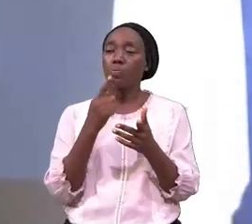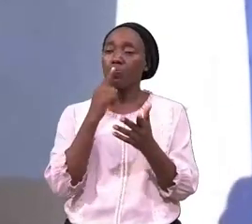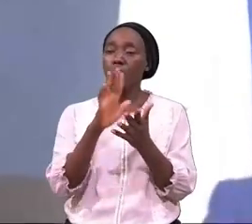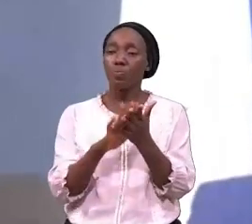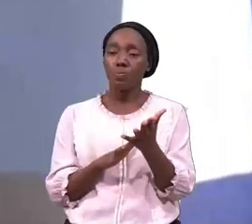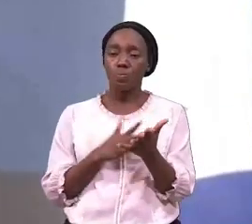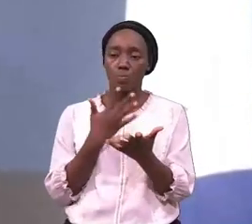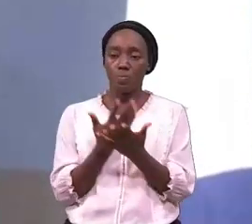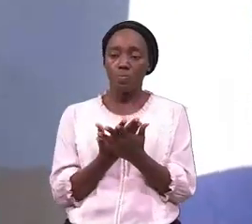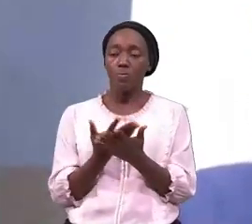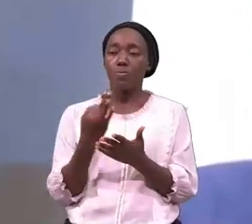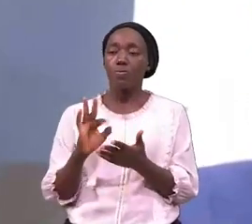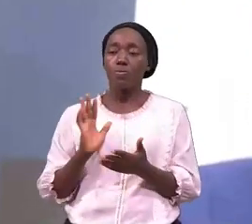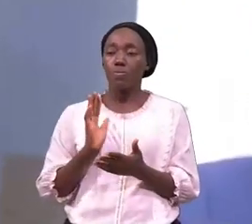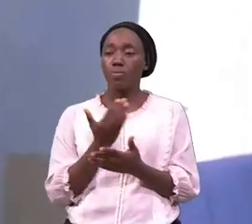Troisième élément.